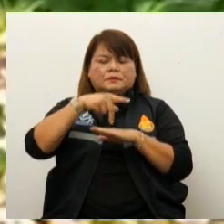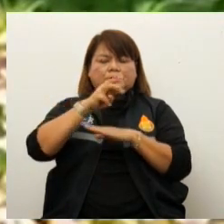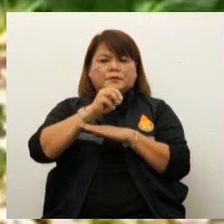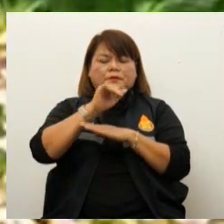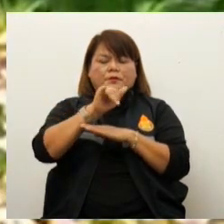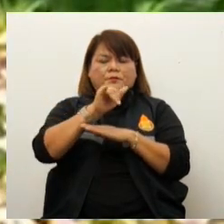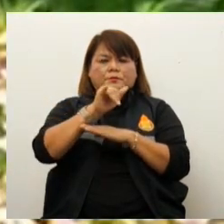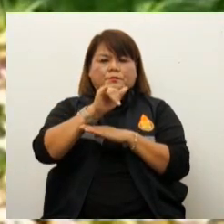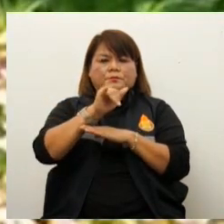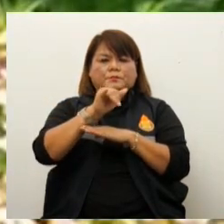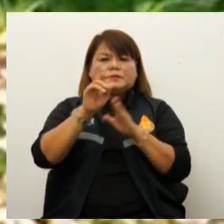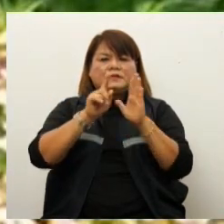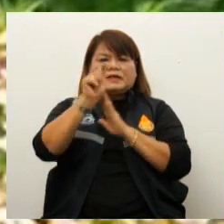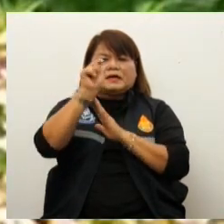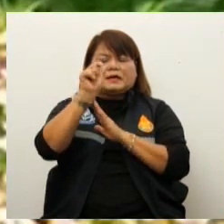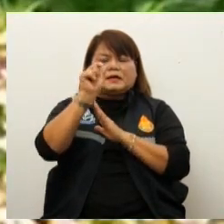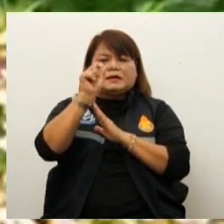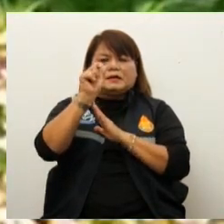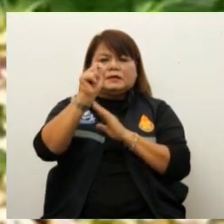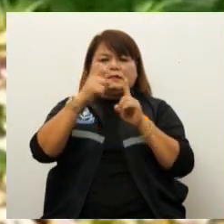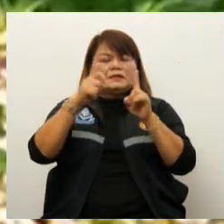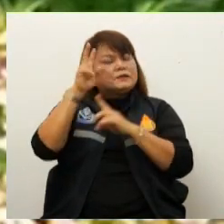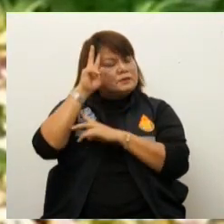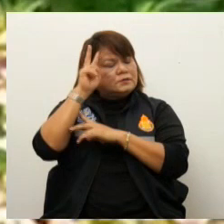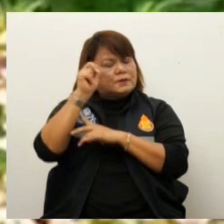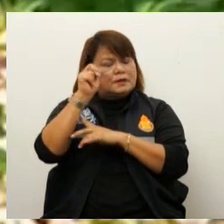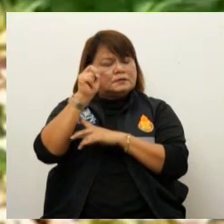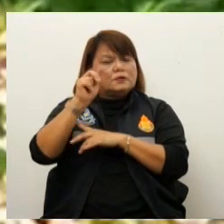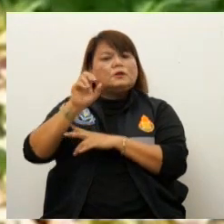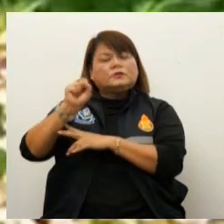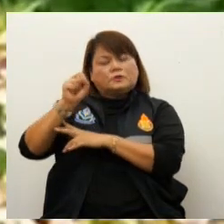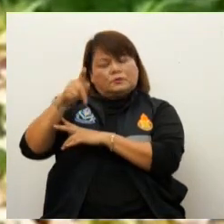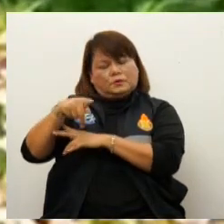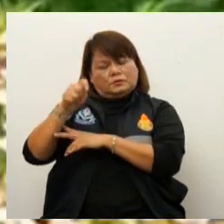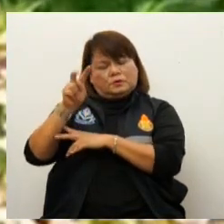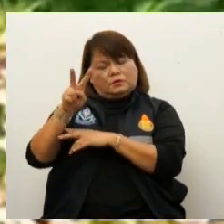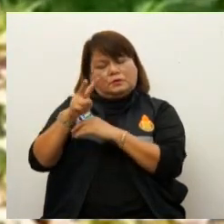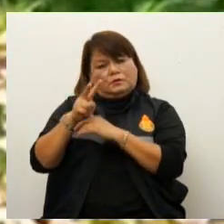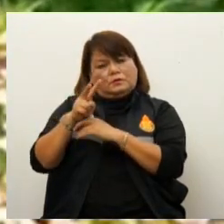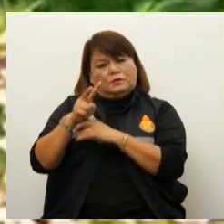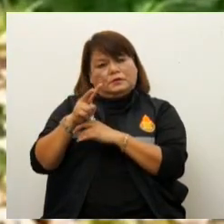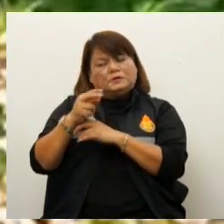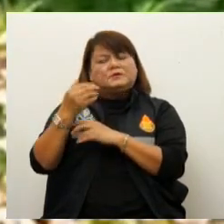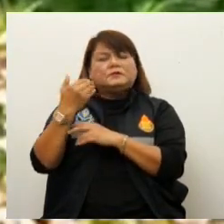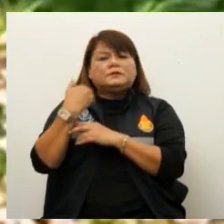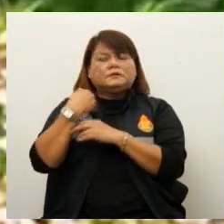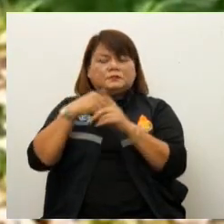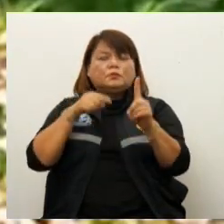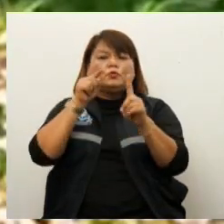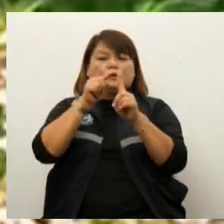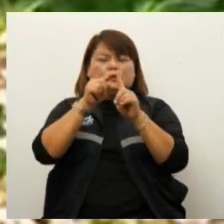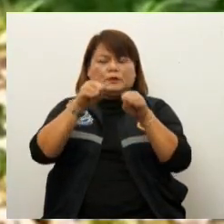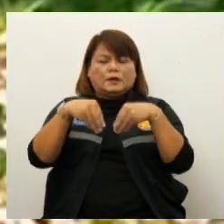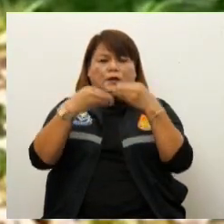าตากจากนโยบายคณะกรรมการการศึกษาขั้นพื้นฐานที่มุ่งเน้นทางด้